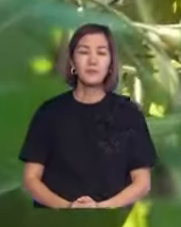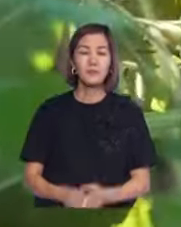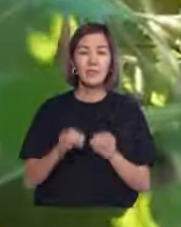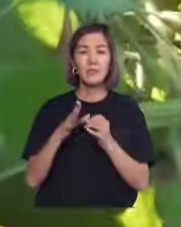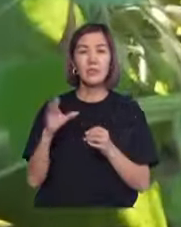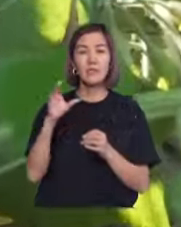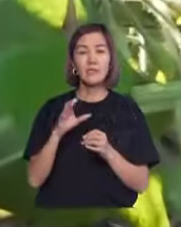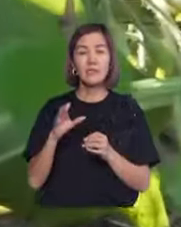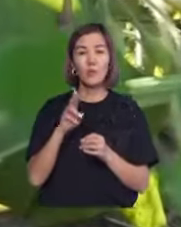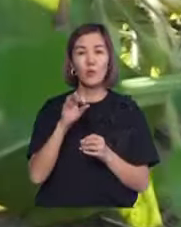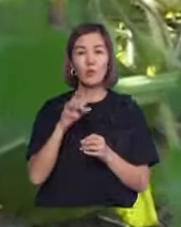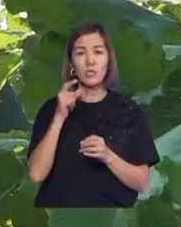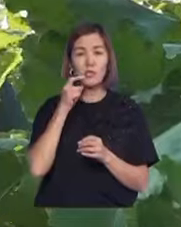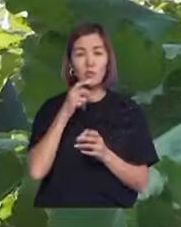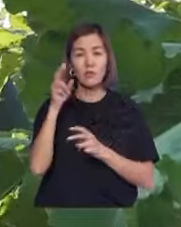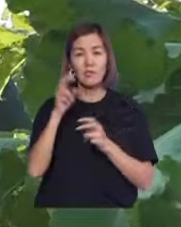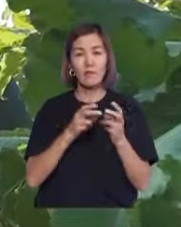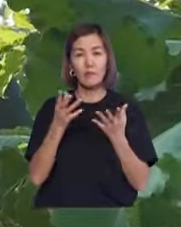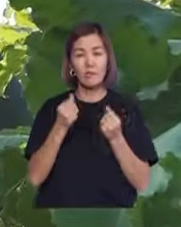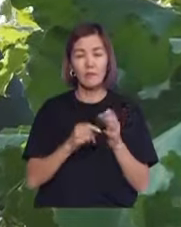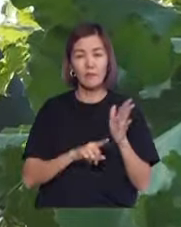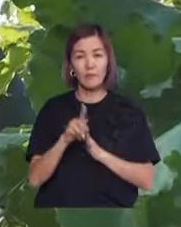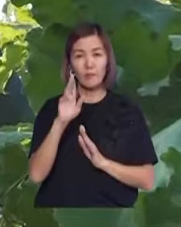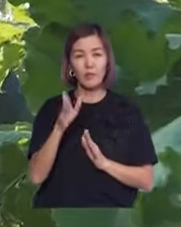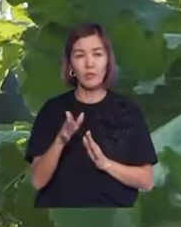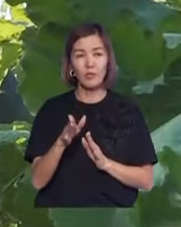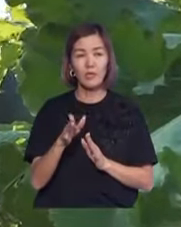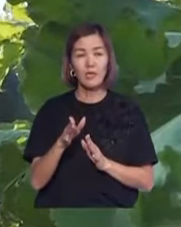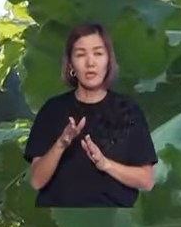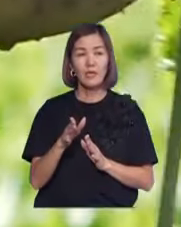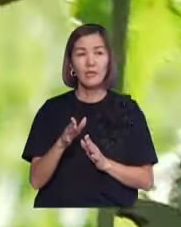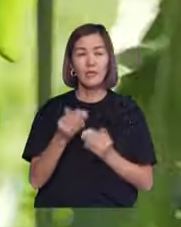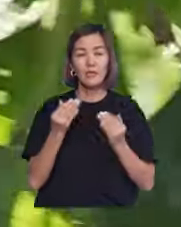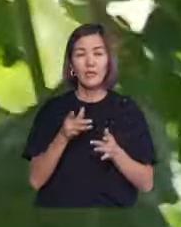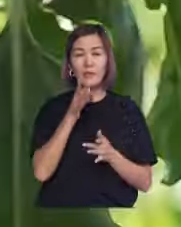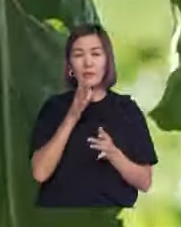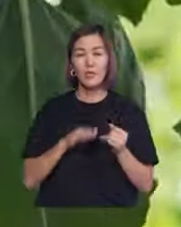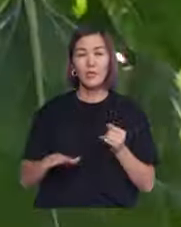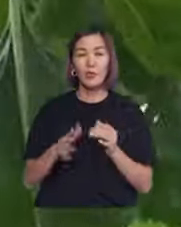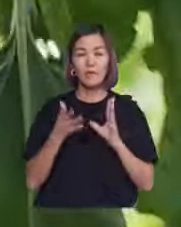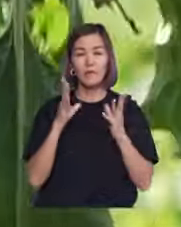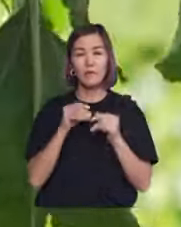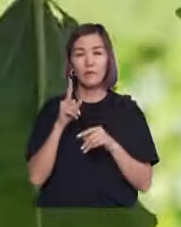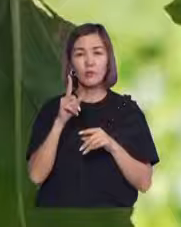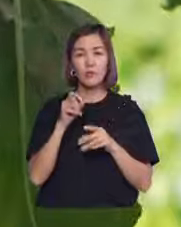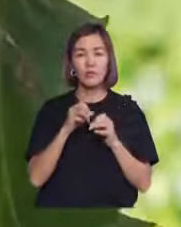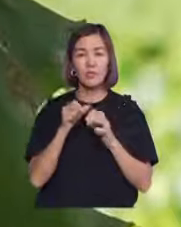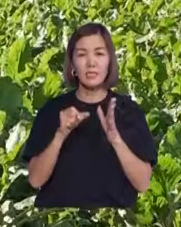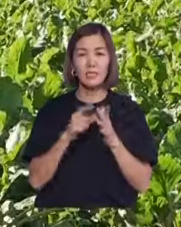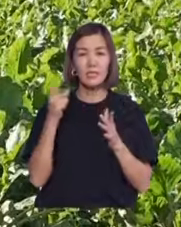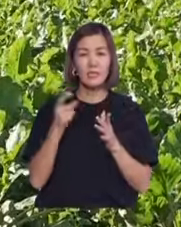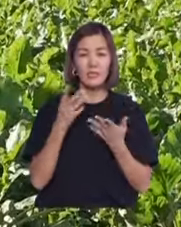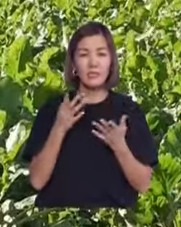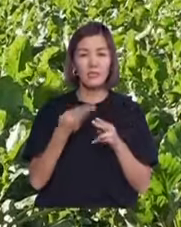15 сентября Куксусский сахарный завод начинает прием сырья. Стоит отметить, что в данном регионе насчитывается 160 фермерских